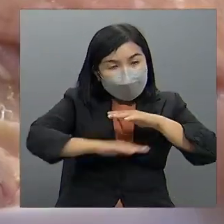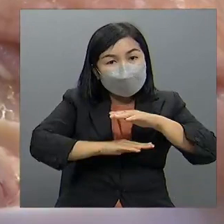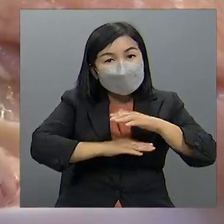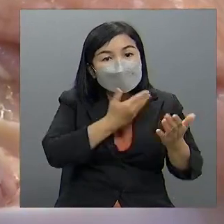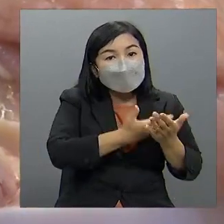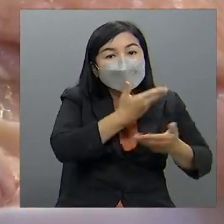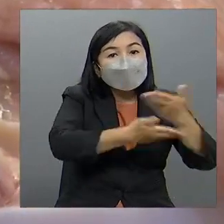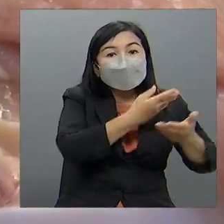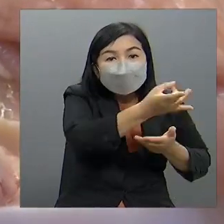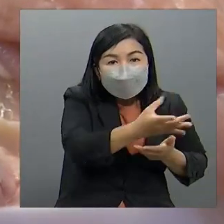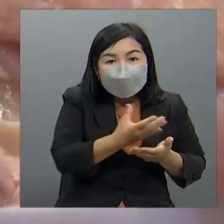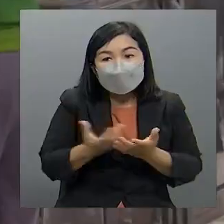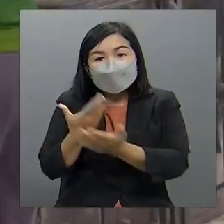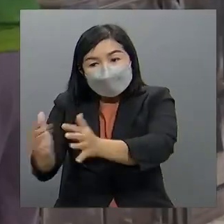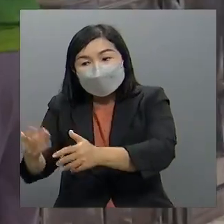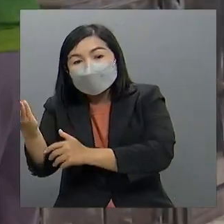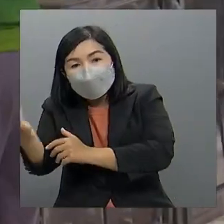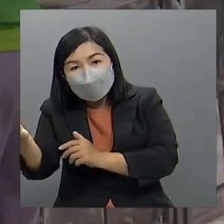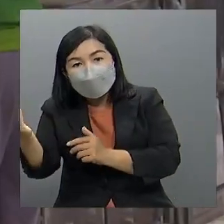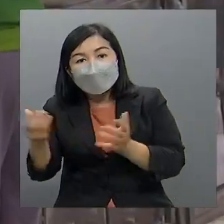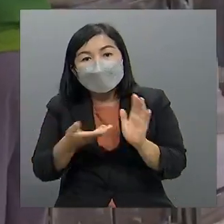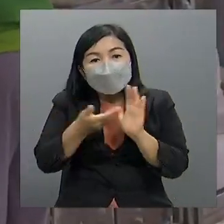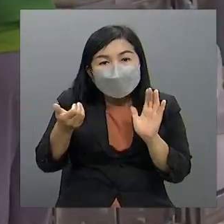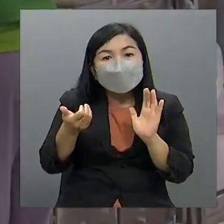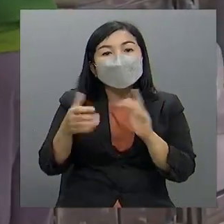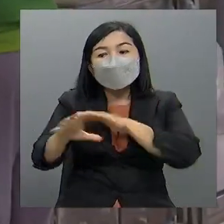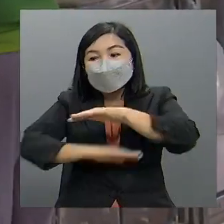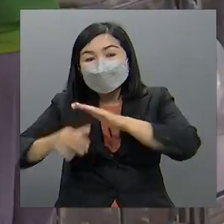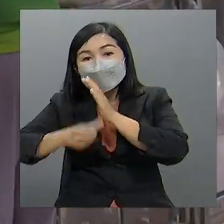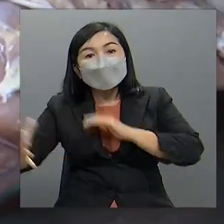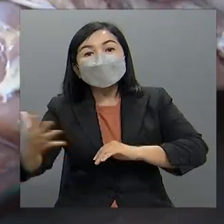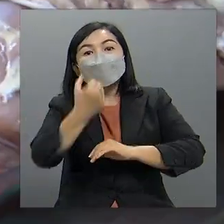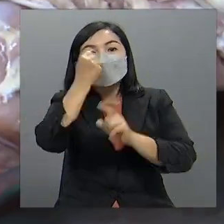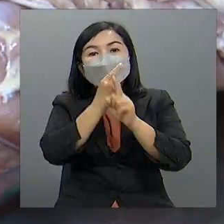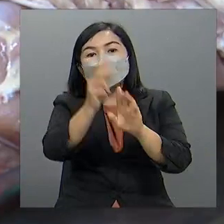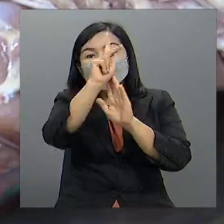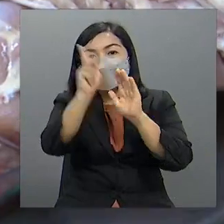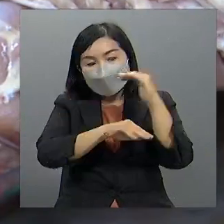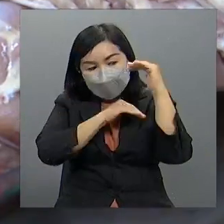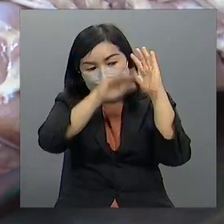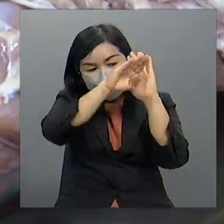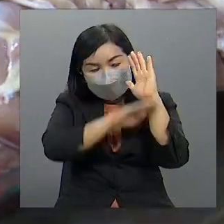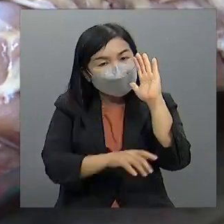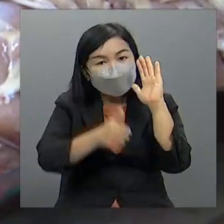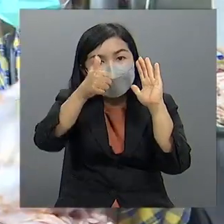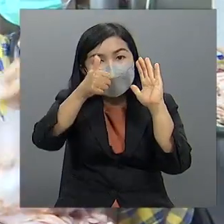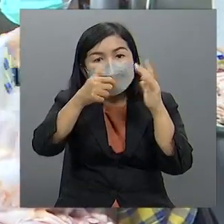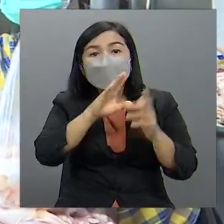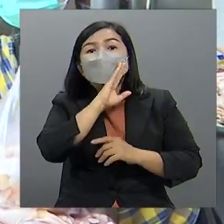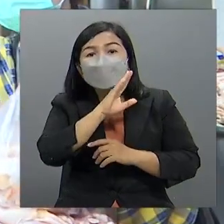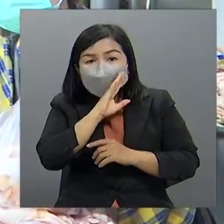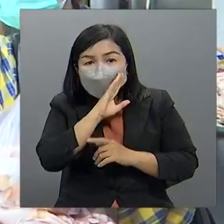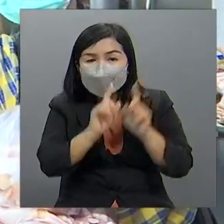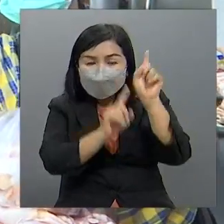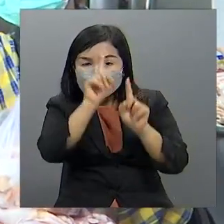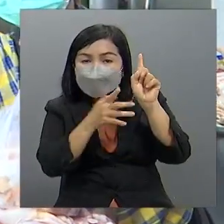ายหรือในกรณีที่ไม่มีหลักฐานก็เหมาจ่ายตามที่กฎหมายได้กำหนดได้ทีนี้ถ้าเอามาประเมินแล้วราย